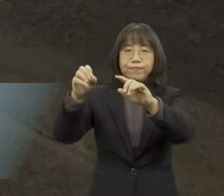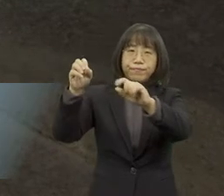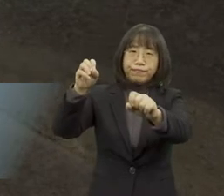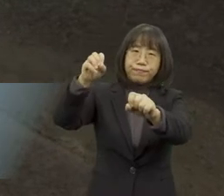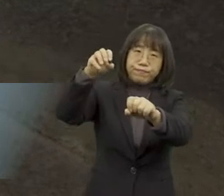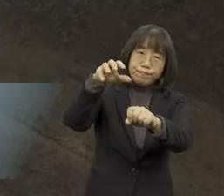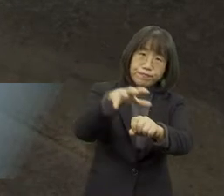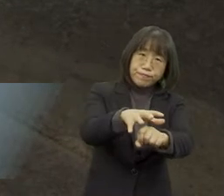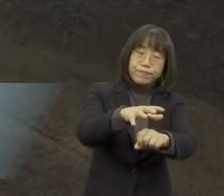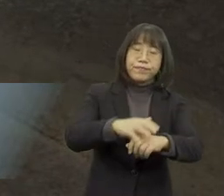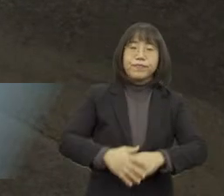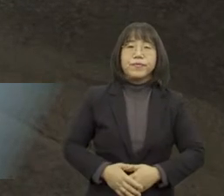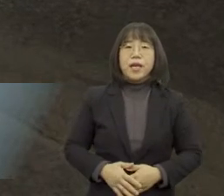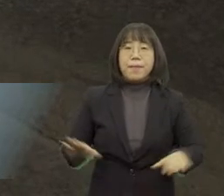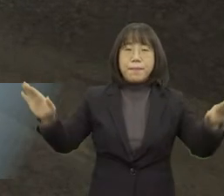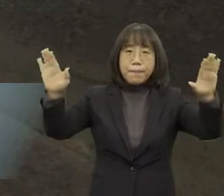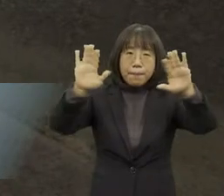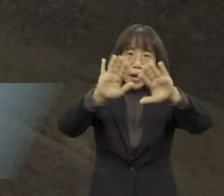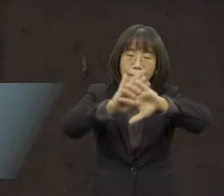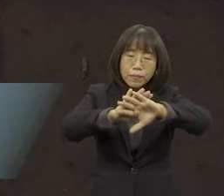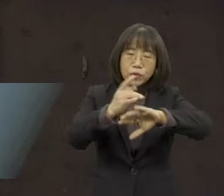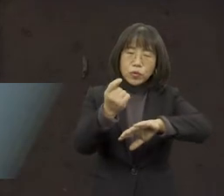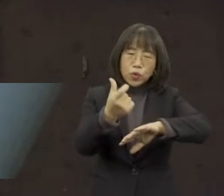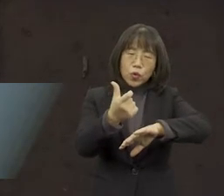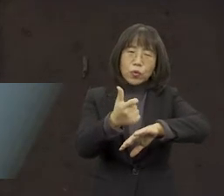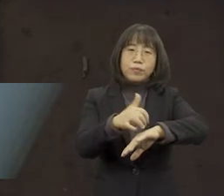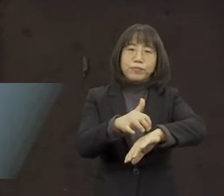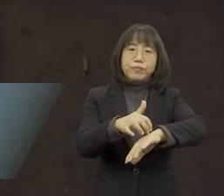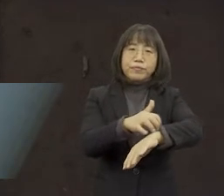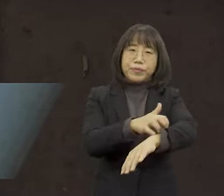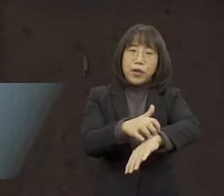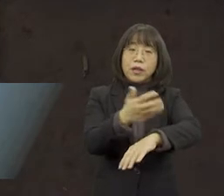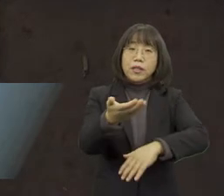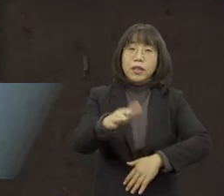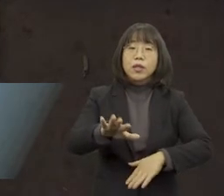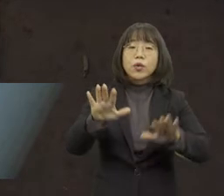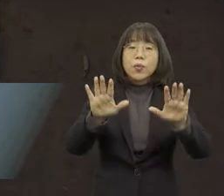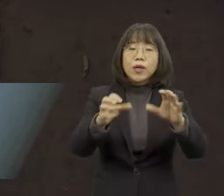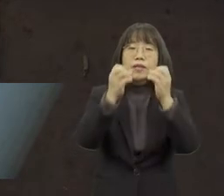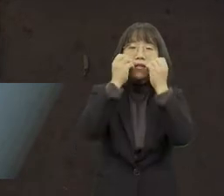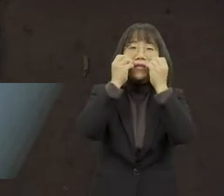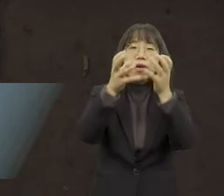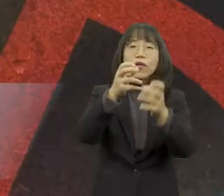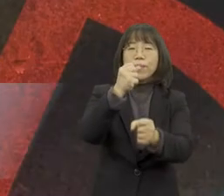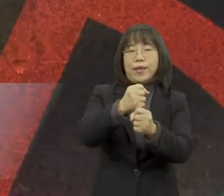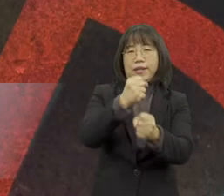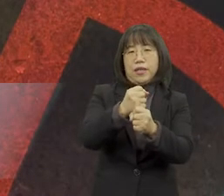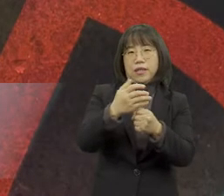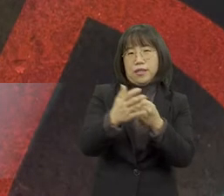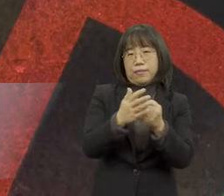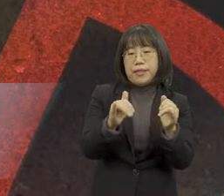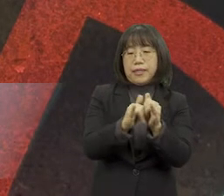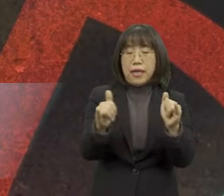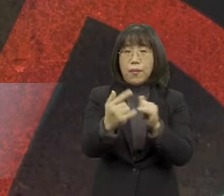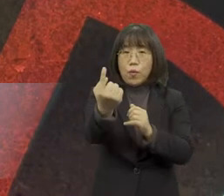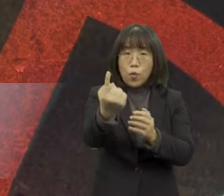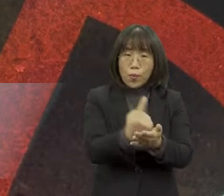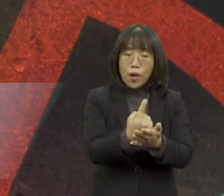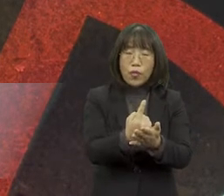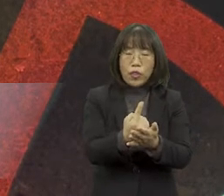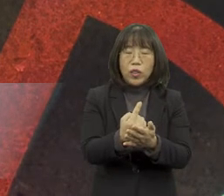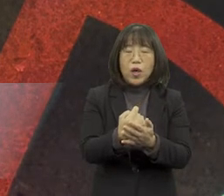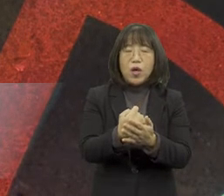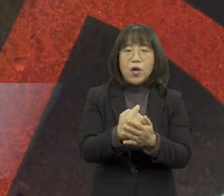금연 표지판 은 야간에 눈에 잘 띄지 않아 개도 효과가 낮았지만 이번에 설치된 로고 젝 터에는 사물 인식